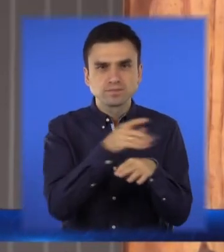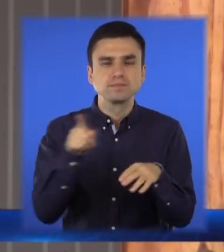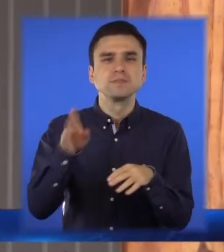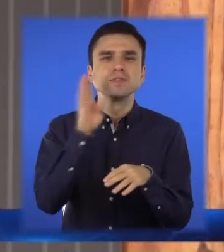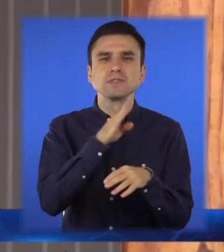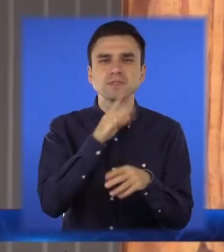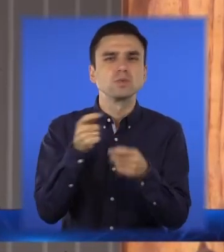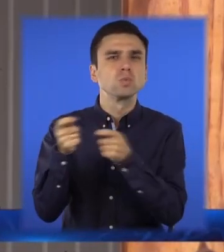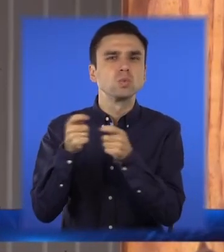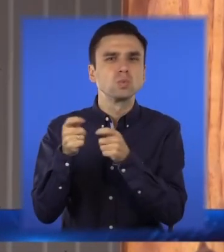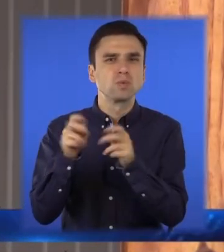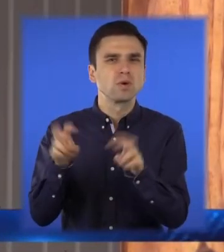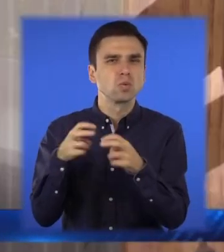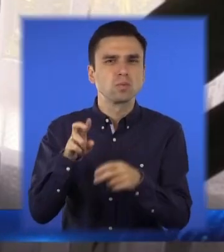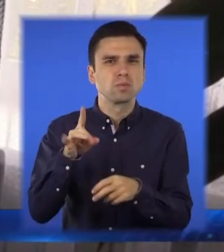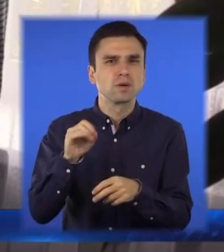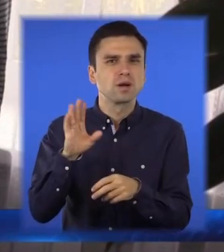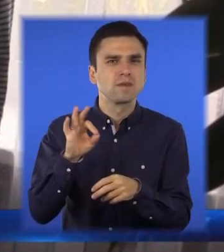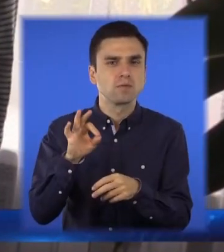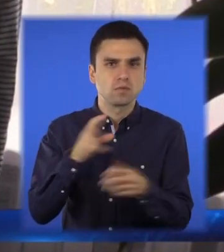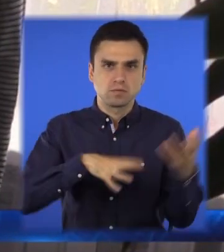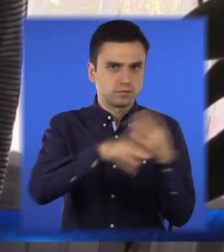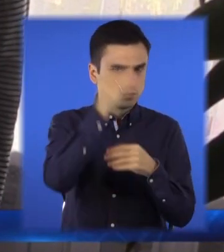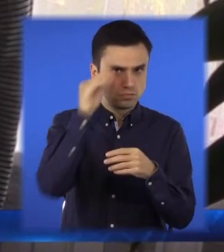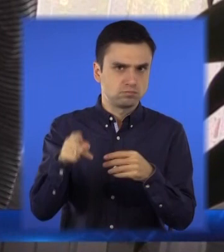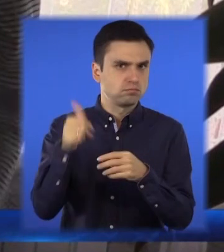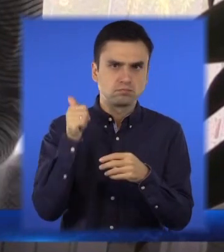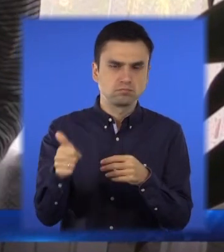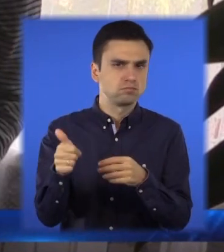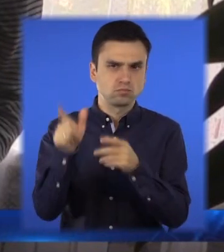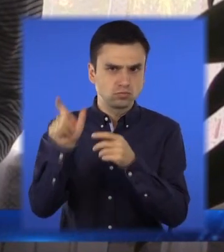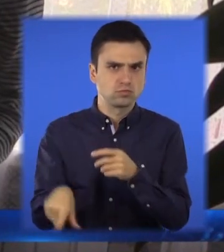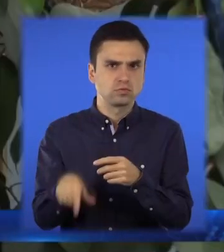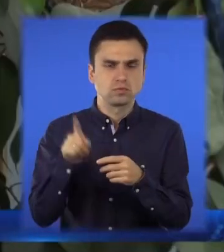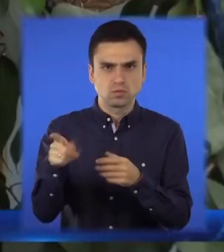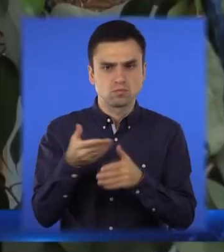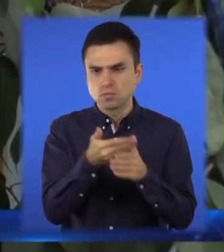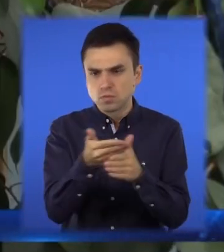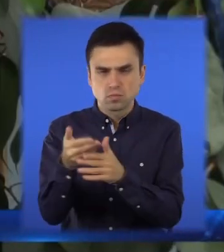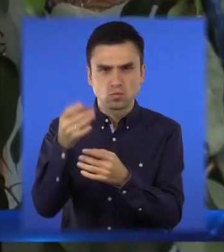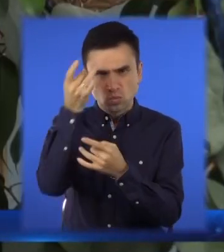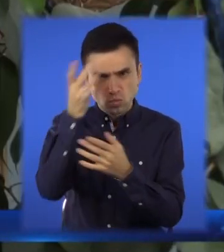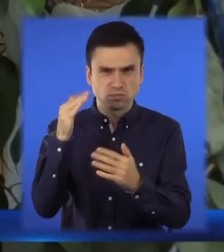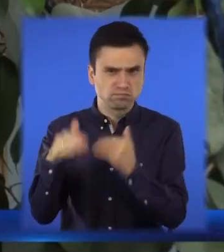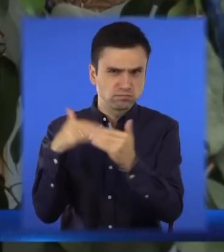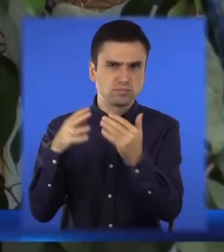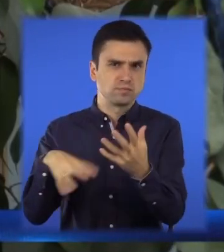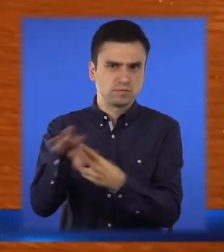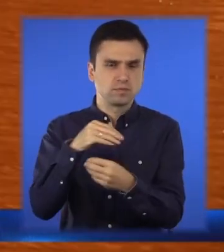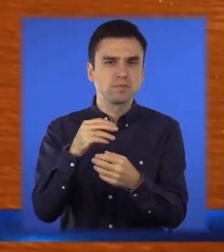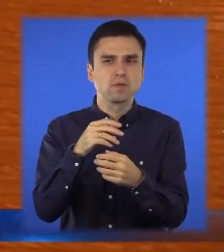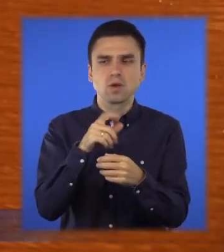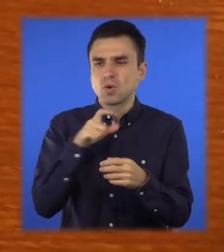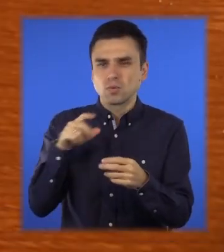колективу «Браво» відгукуються лише позитивно. Запевняють, вона робить значний внесок у розвиток культури району. І ніколи скарг